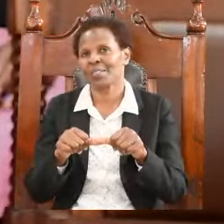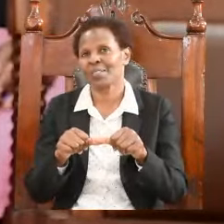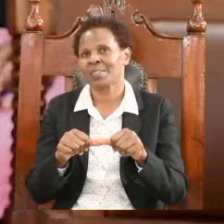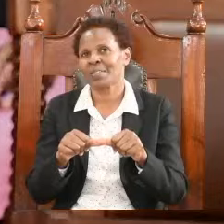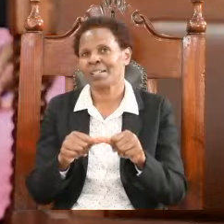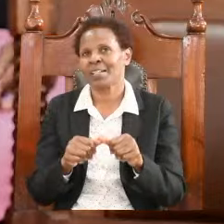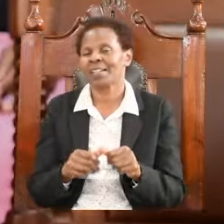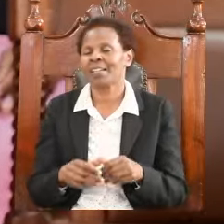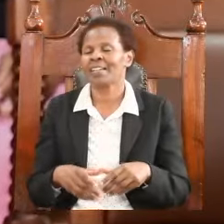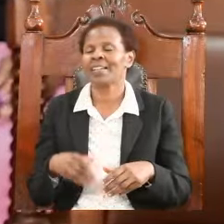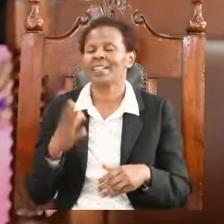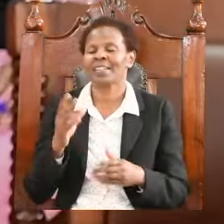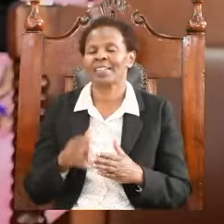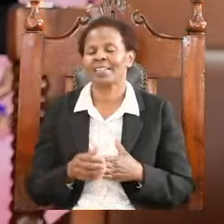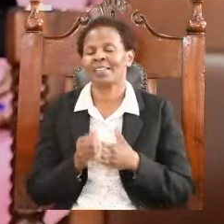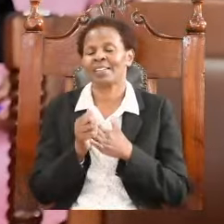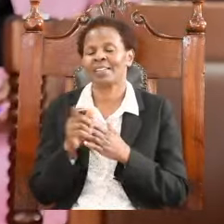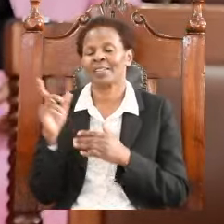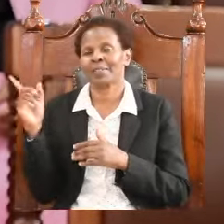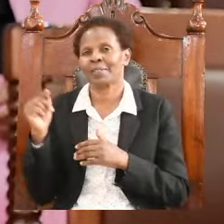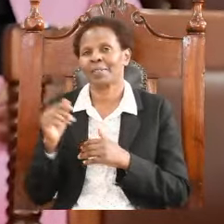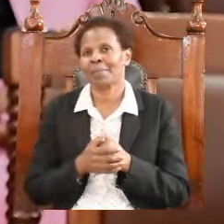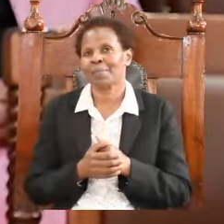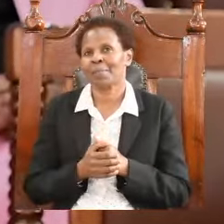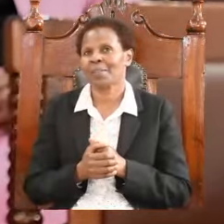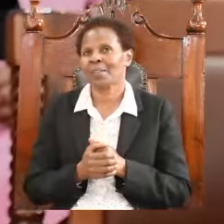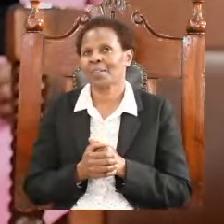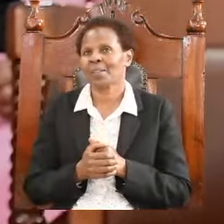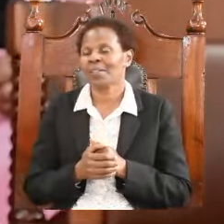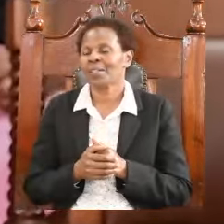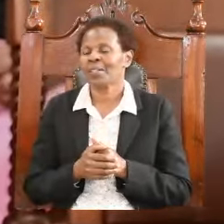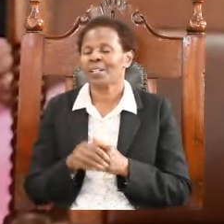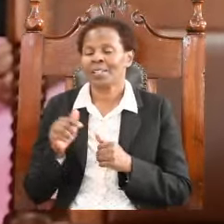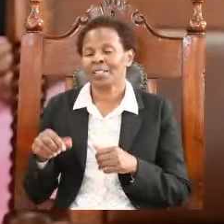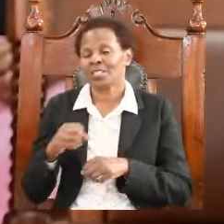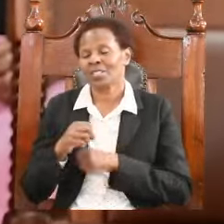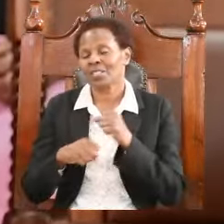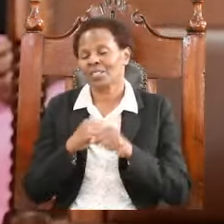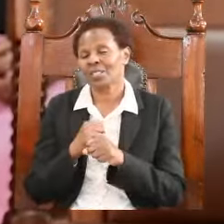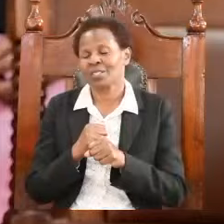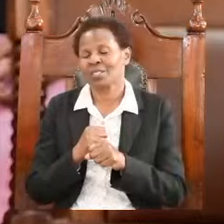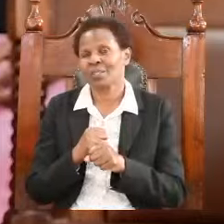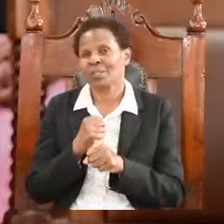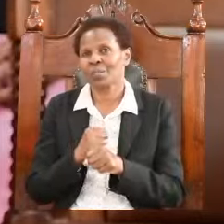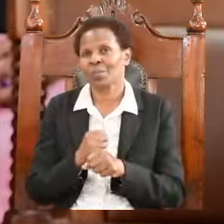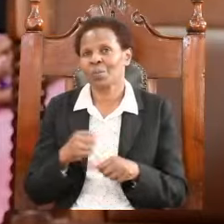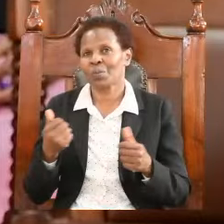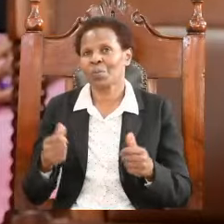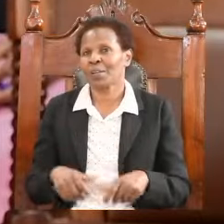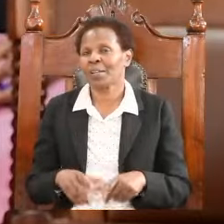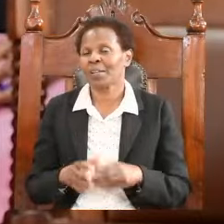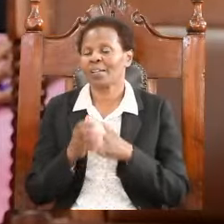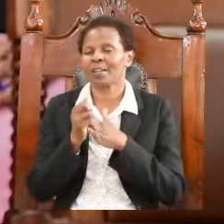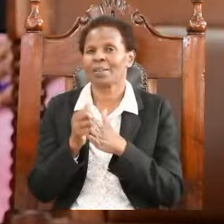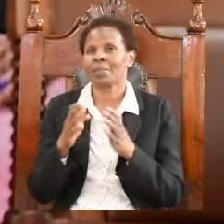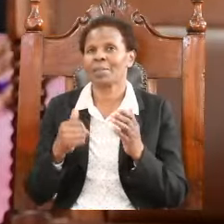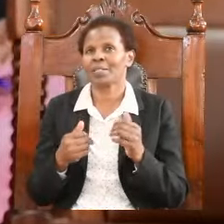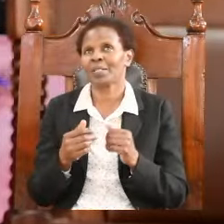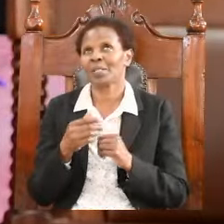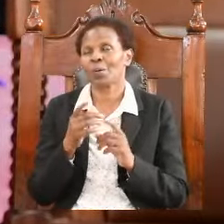gutongorio niwe Ni tuthiite wega mwaka uyu wothe tuthiite tutongoretio ni kiugo